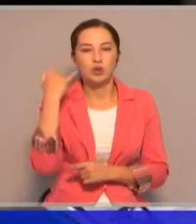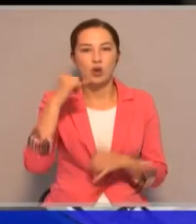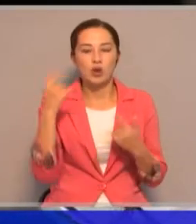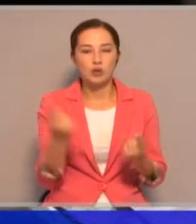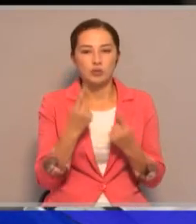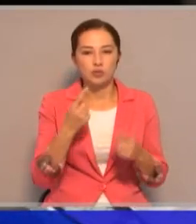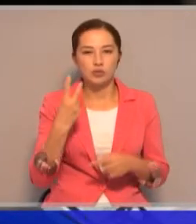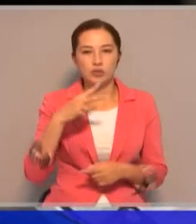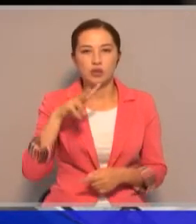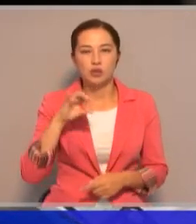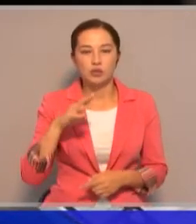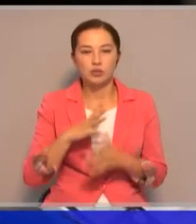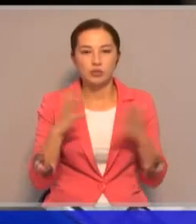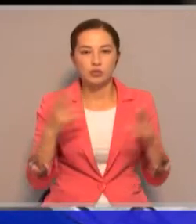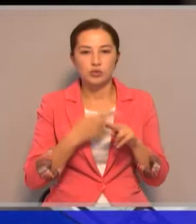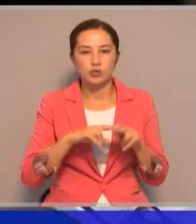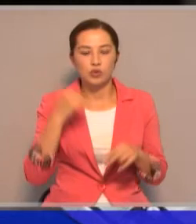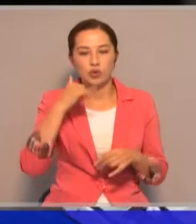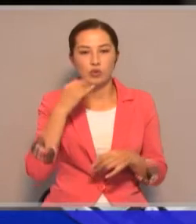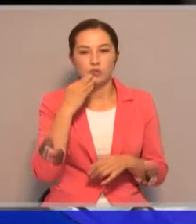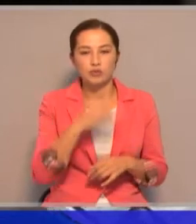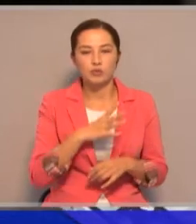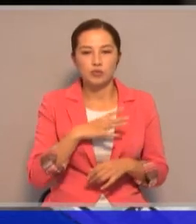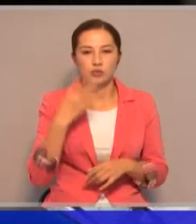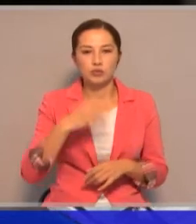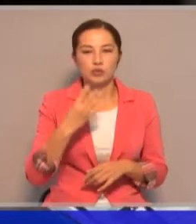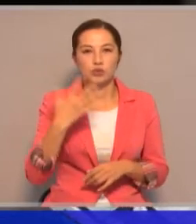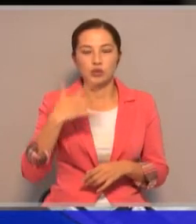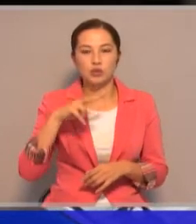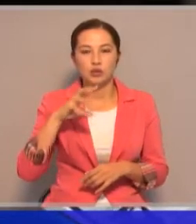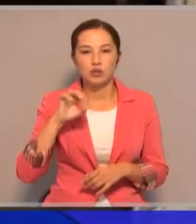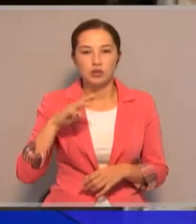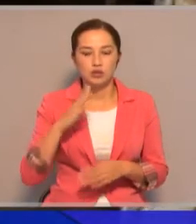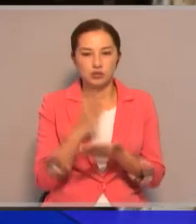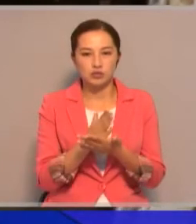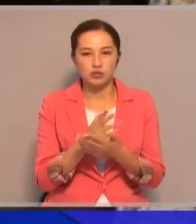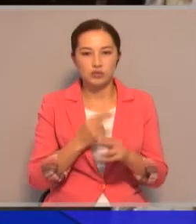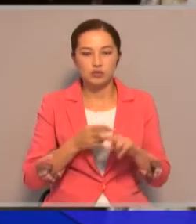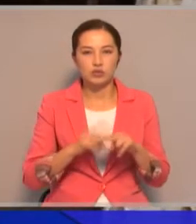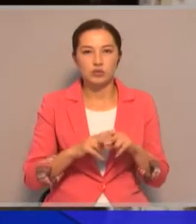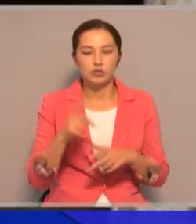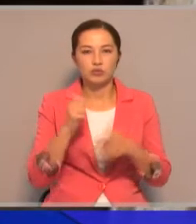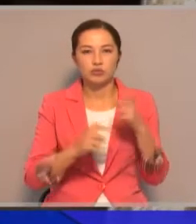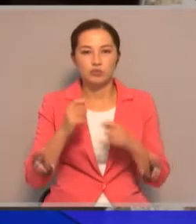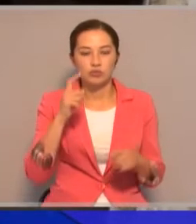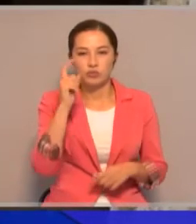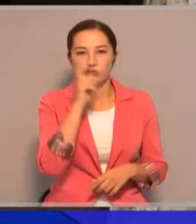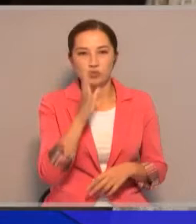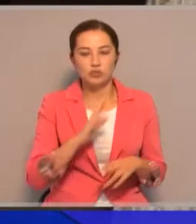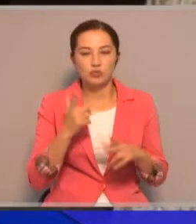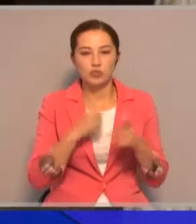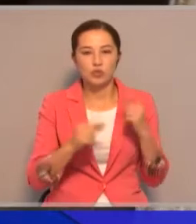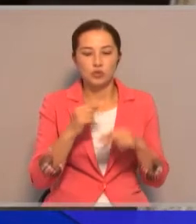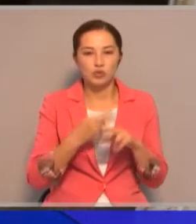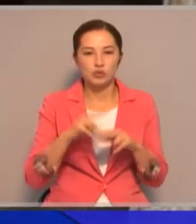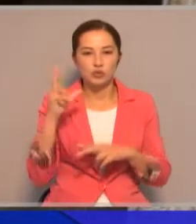20 литрдан жоғары береді. Ішінде мықты сиырлар бар, 45-50 литрға дейін беретін бар арасында. Сауынды сиырлардан алған өнімді кәсіпкер